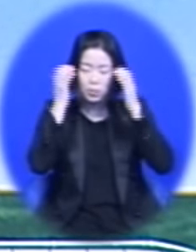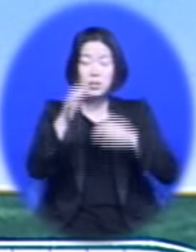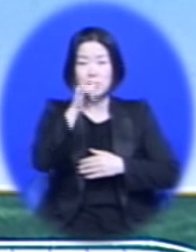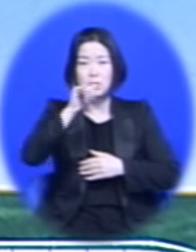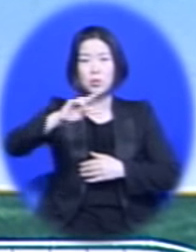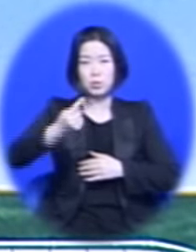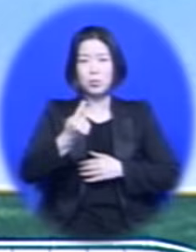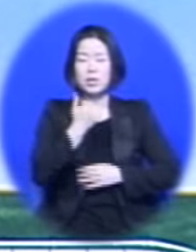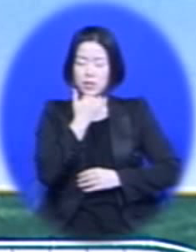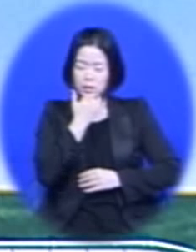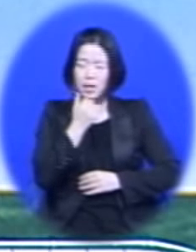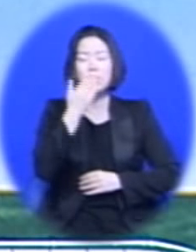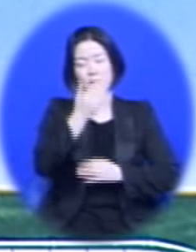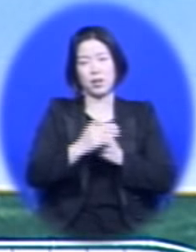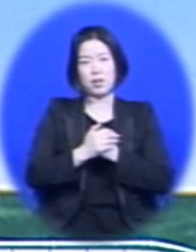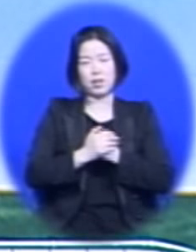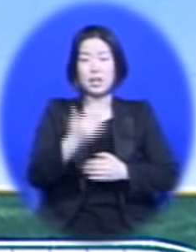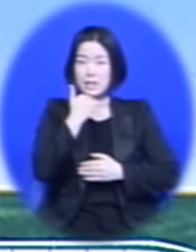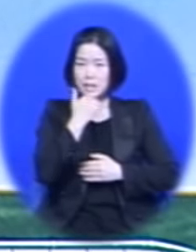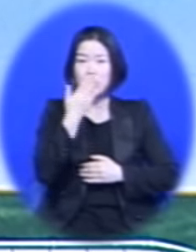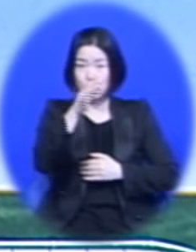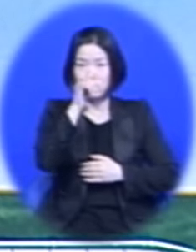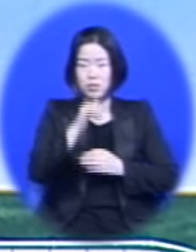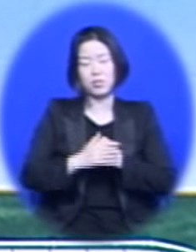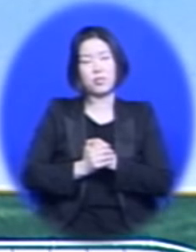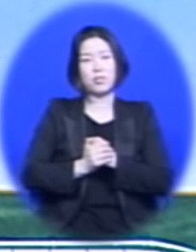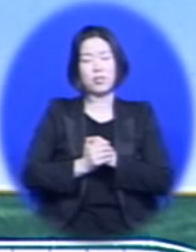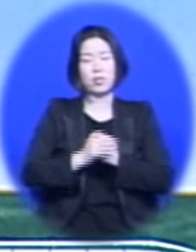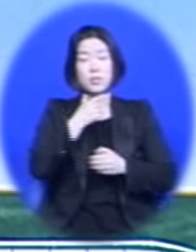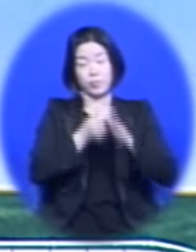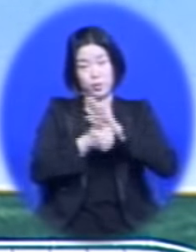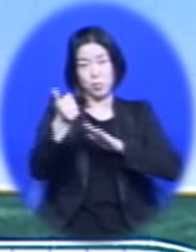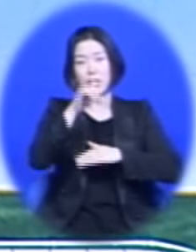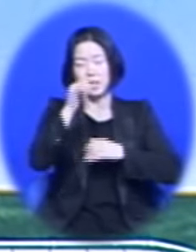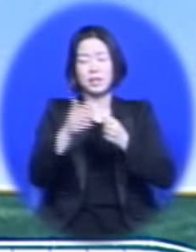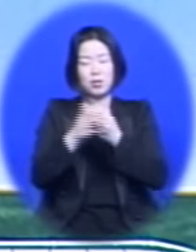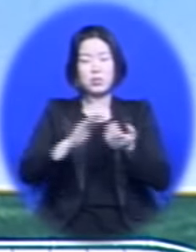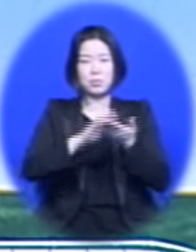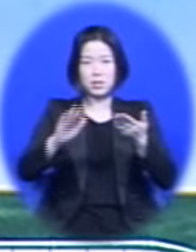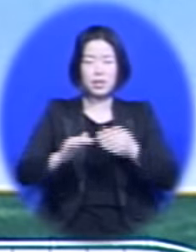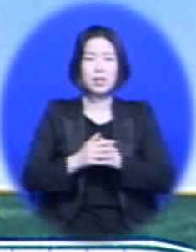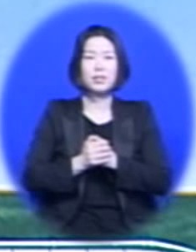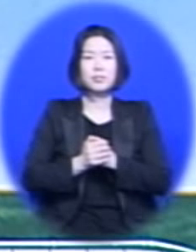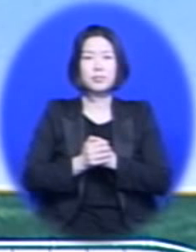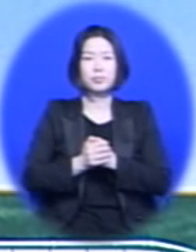기다리는 것입니다. 기다릴 수 있는 겁니다. 소망이 있기 때문이죠.